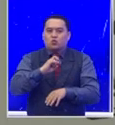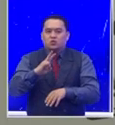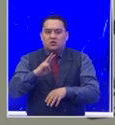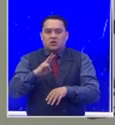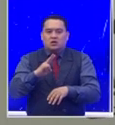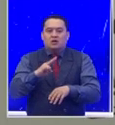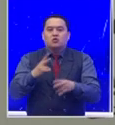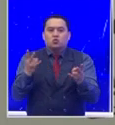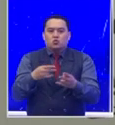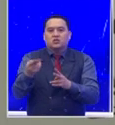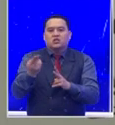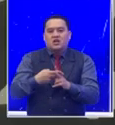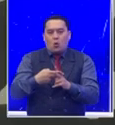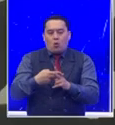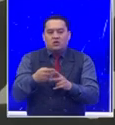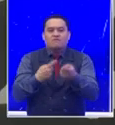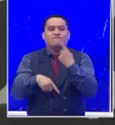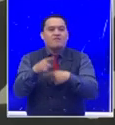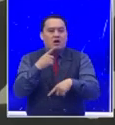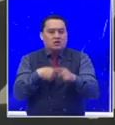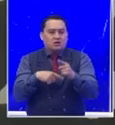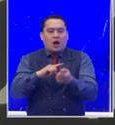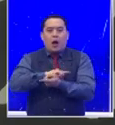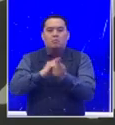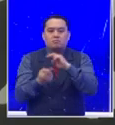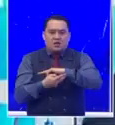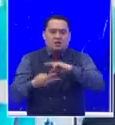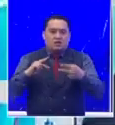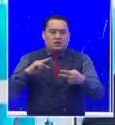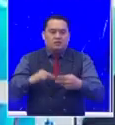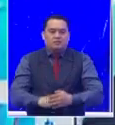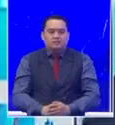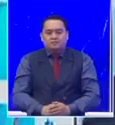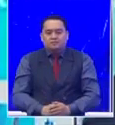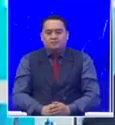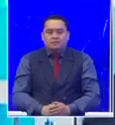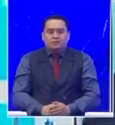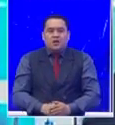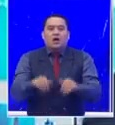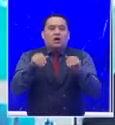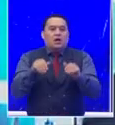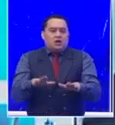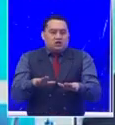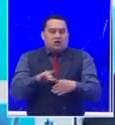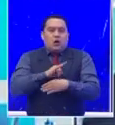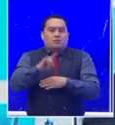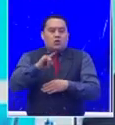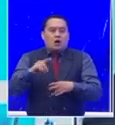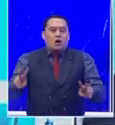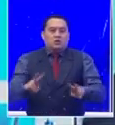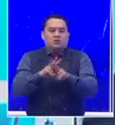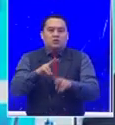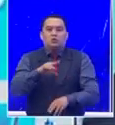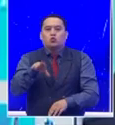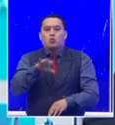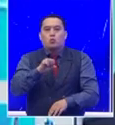сделают определенные льготы на возврат и обмен билетов. По решению МВК по маршруту Нур-Султан-Дубай